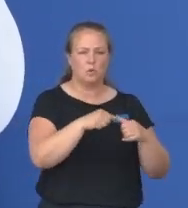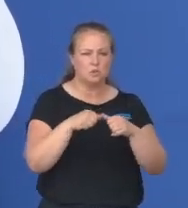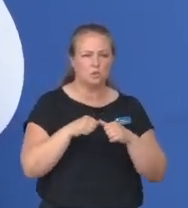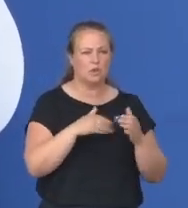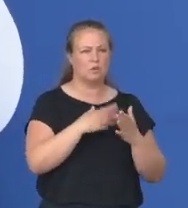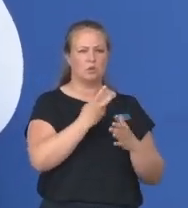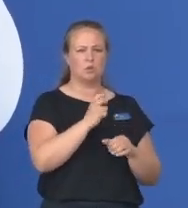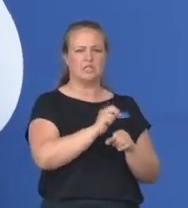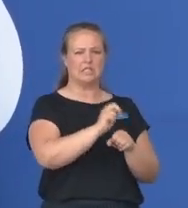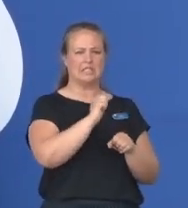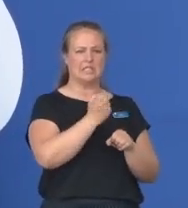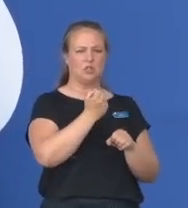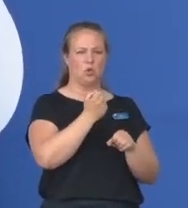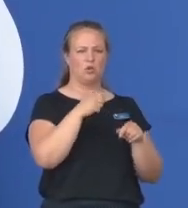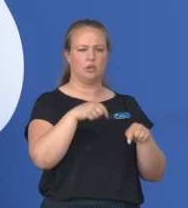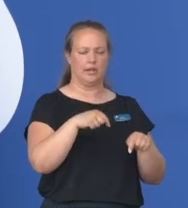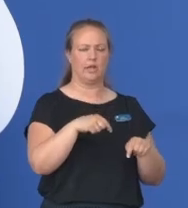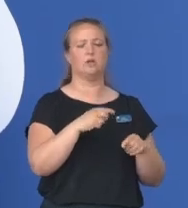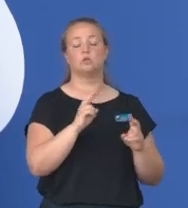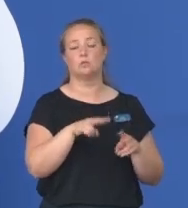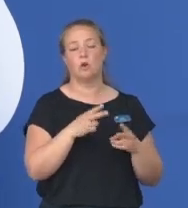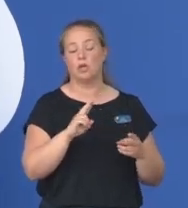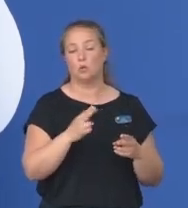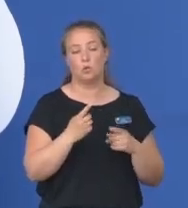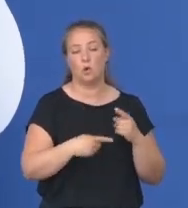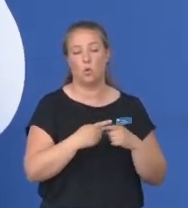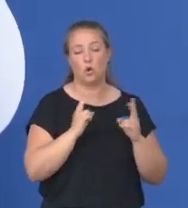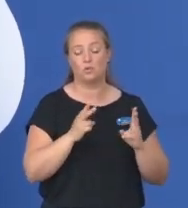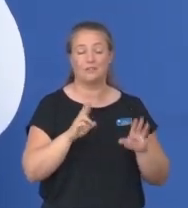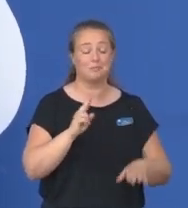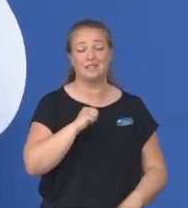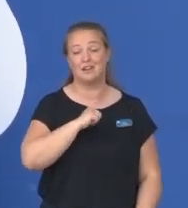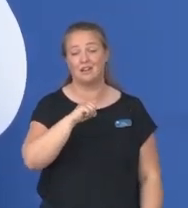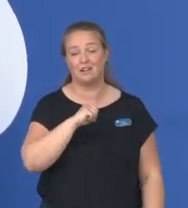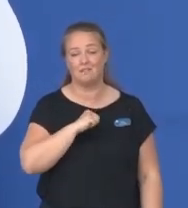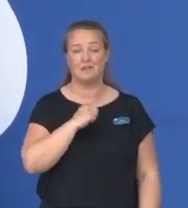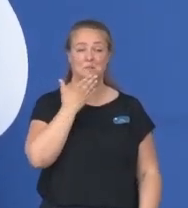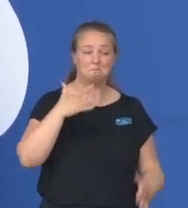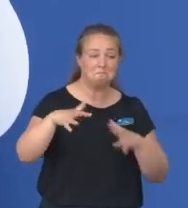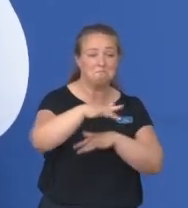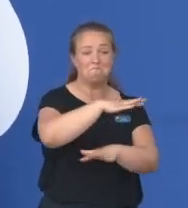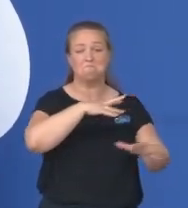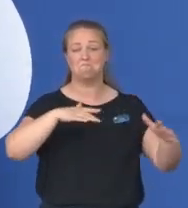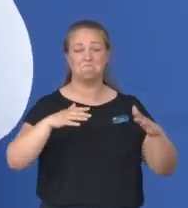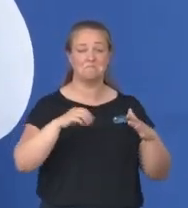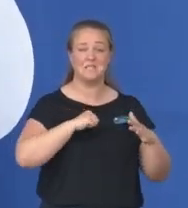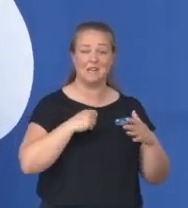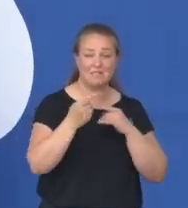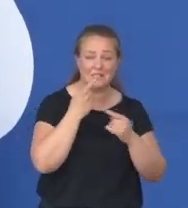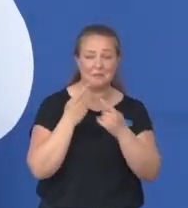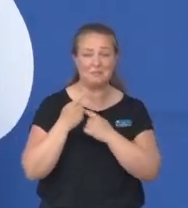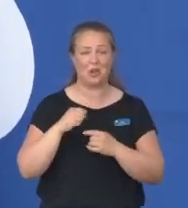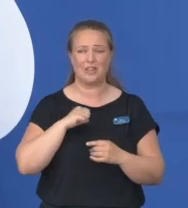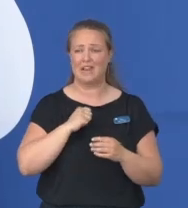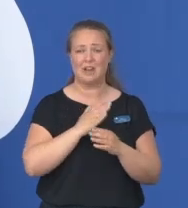sedan 2019. Och som vanligt även år har det här varit väldigt trevligt. God atmosfär, mycket trevliga samtal, trevliga